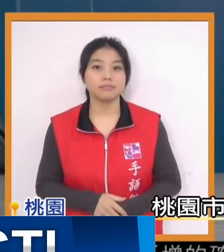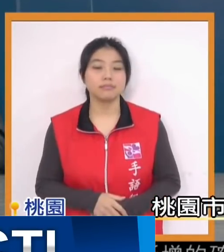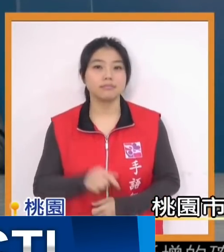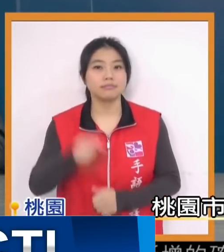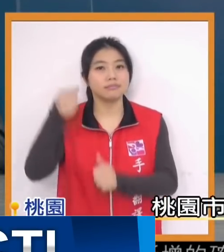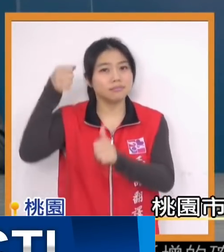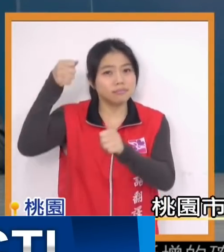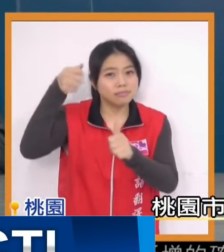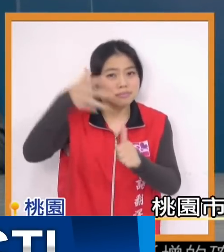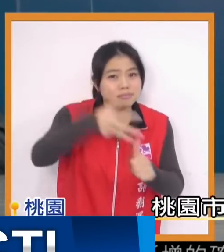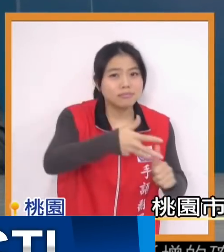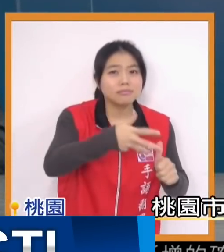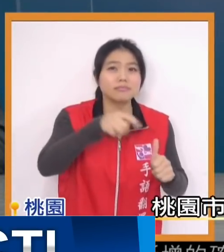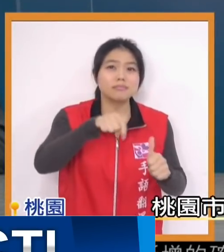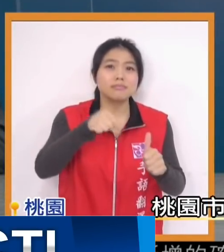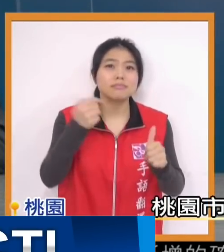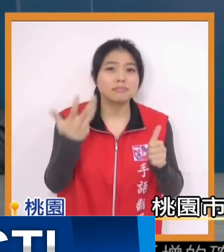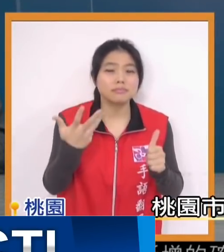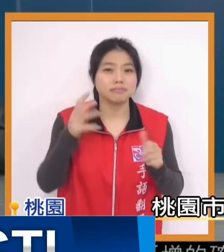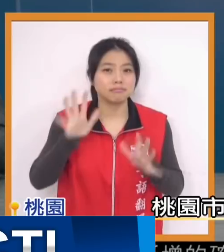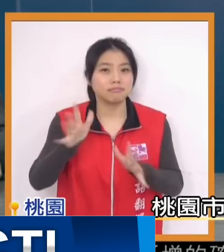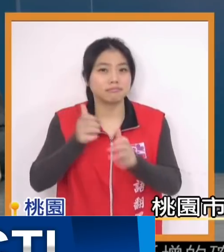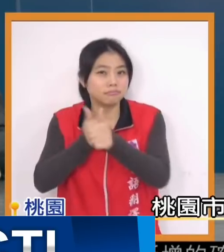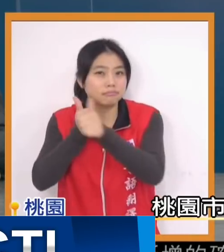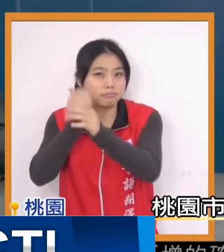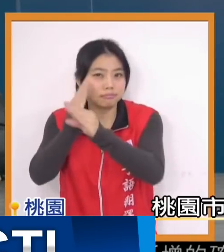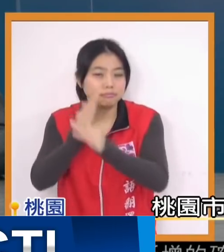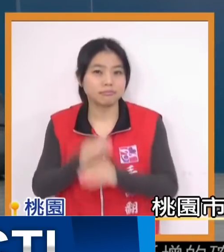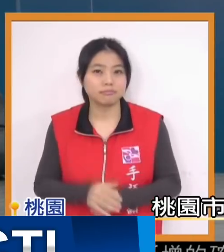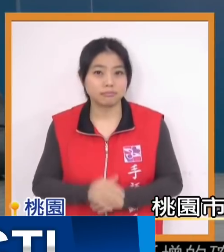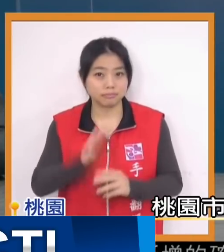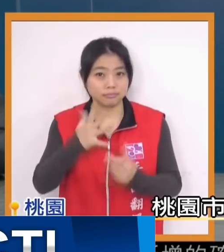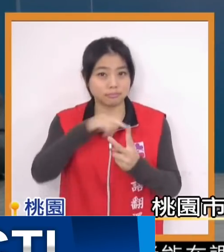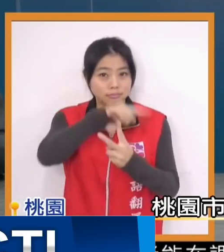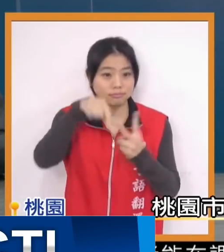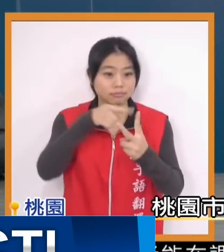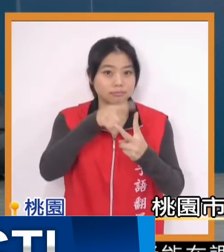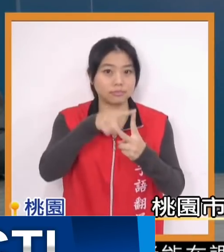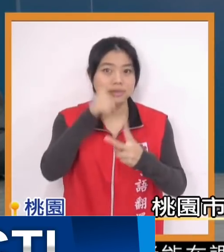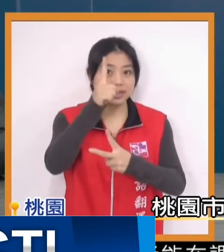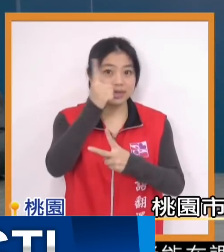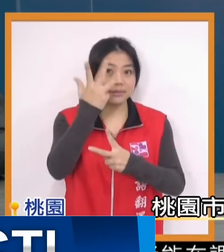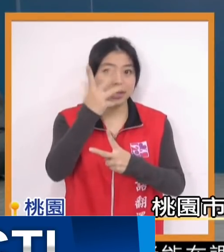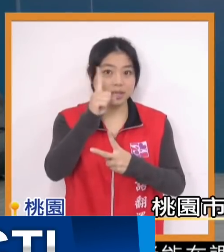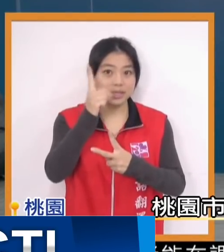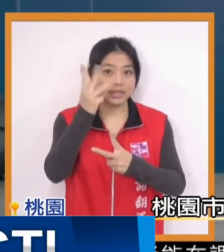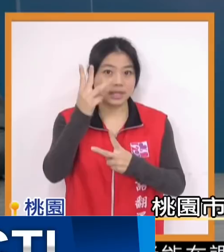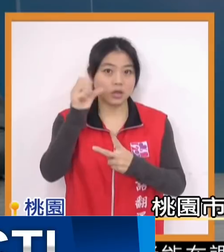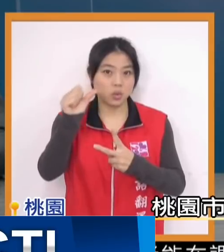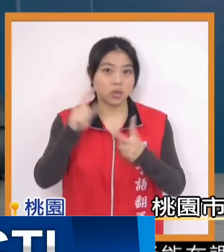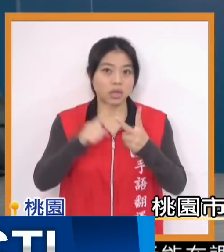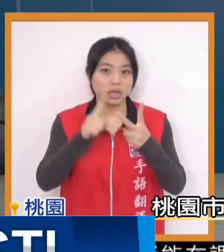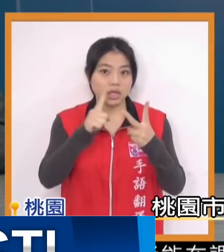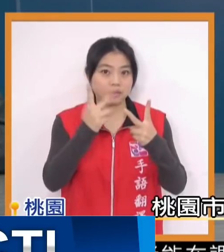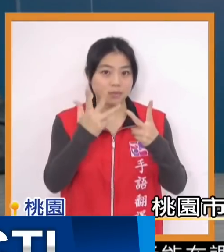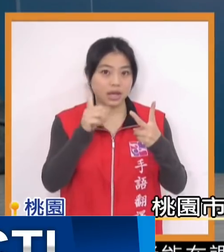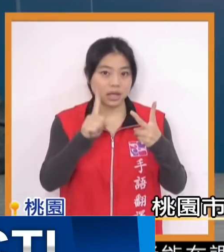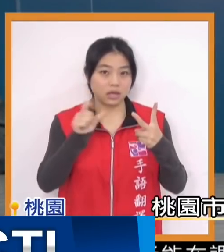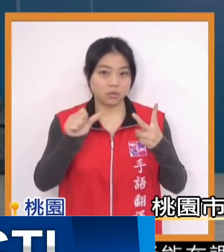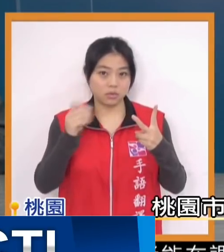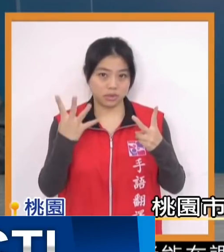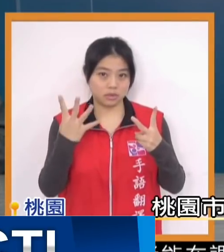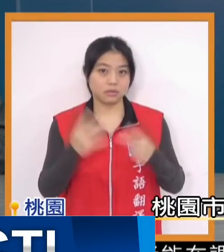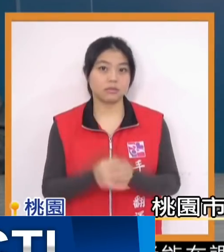染的途径仍然在调查，那这两个确诊个案是18135、